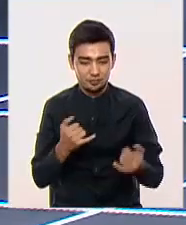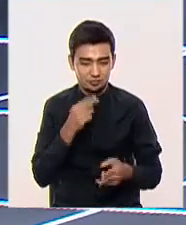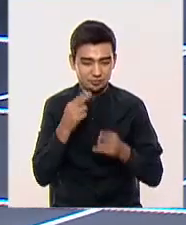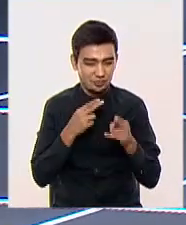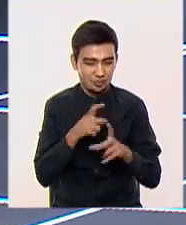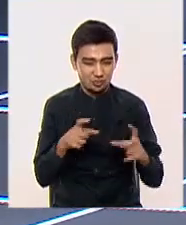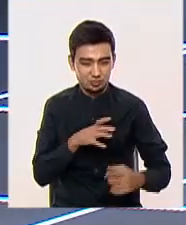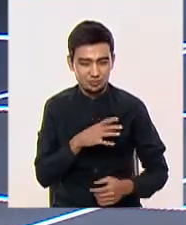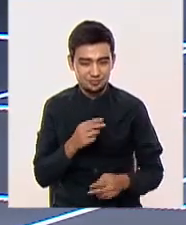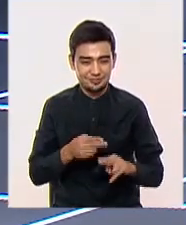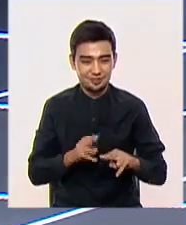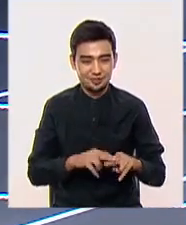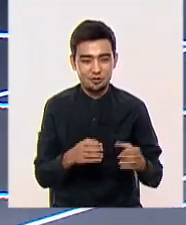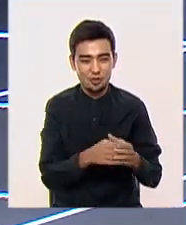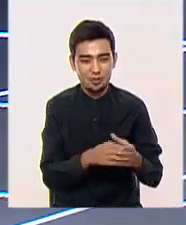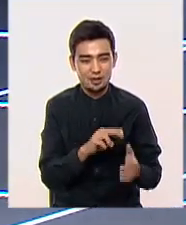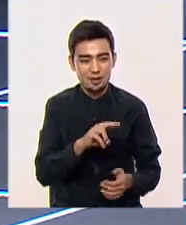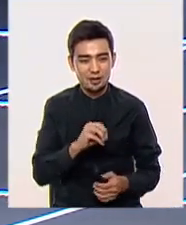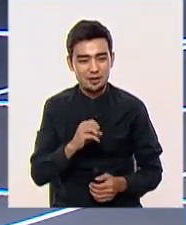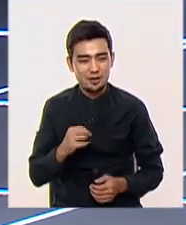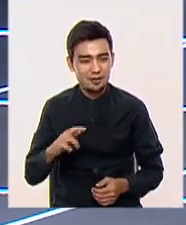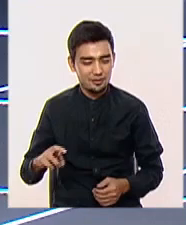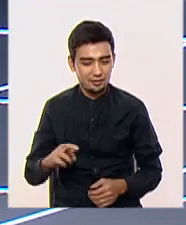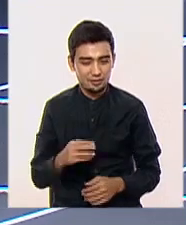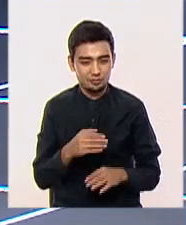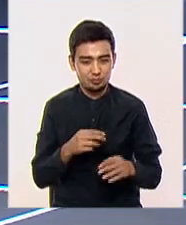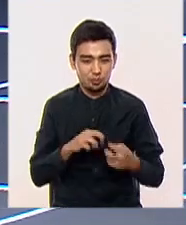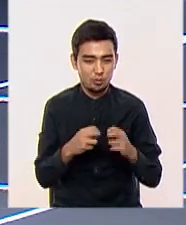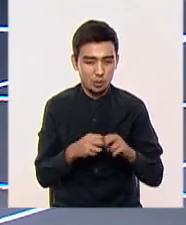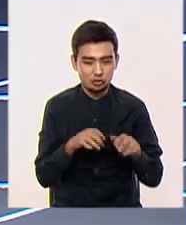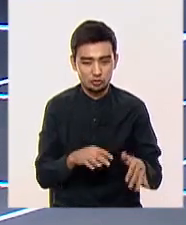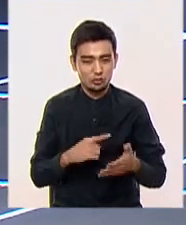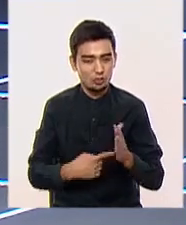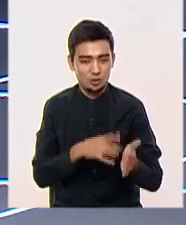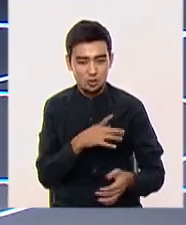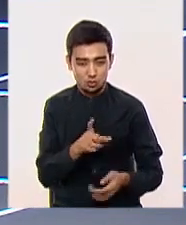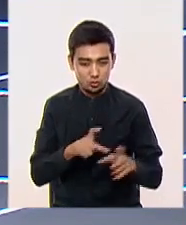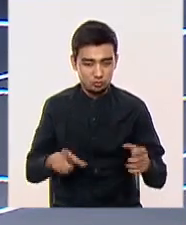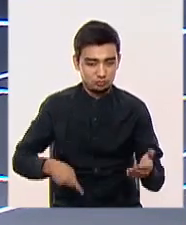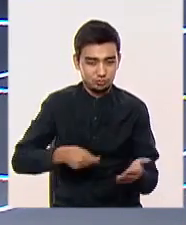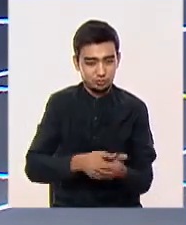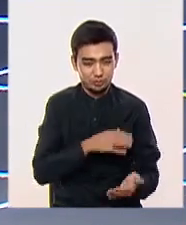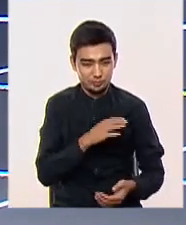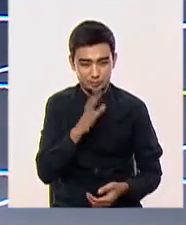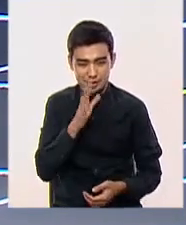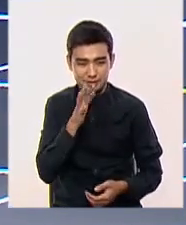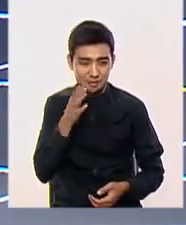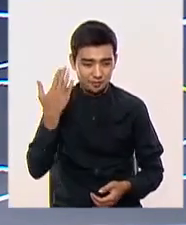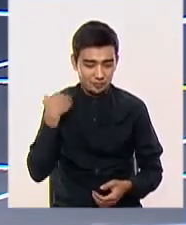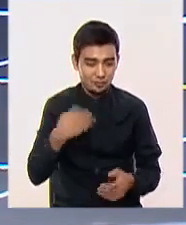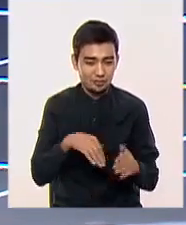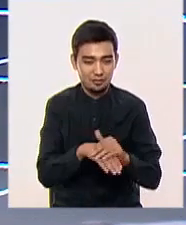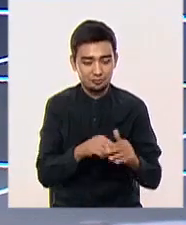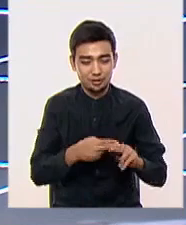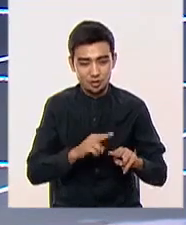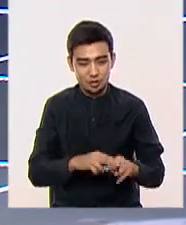возмущенные дольщики группы компании «Лея» требовали решить их проблемы. Люди, которые вложили деньги в строительство ЖК 5 лет назад, до сих